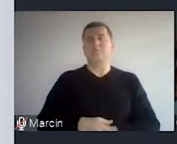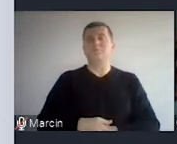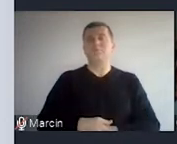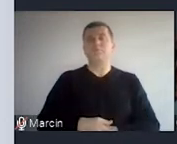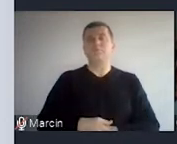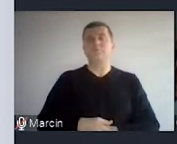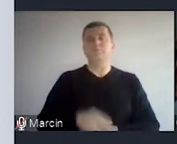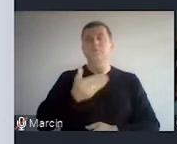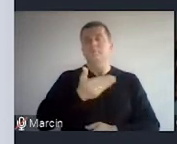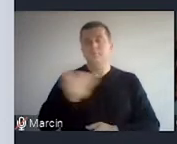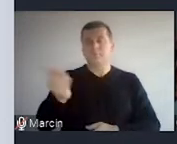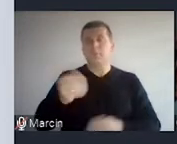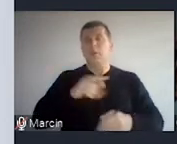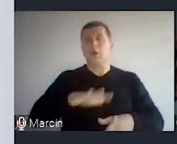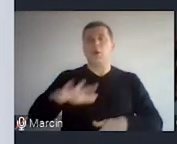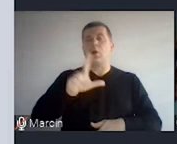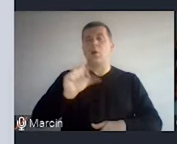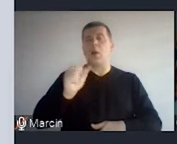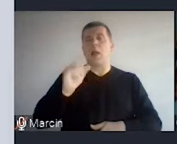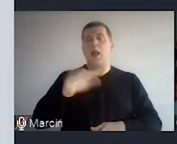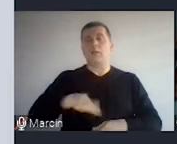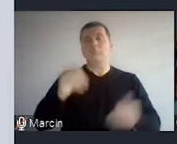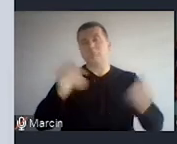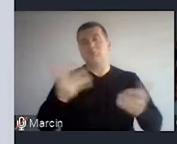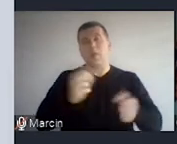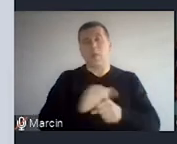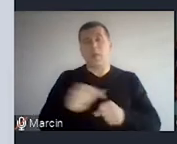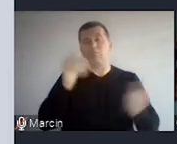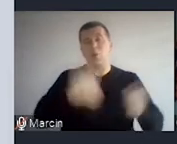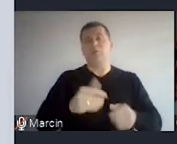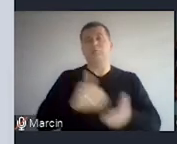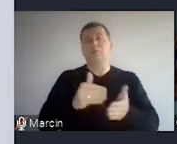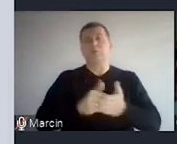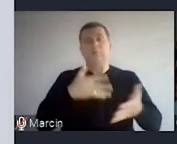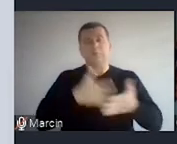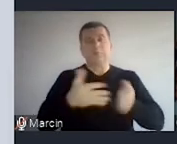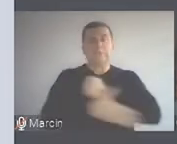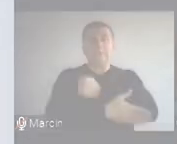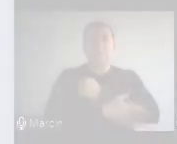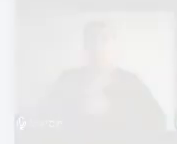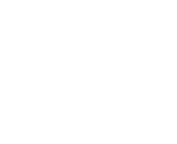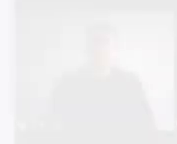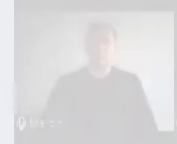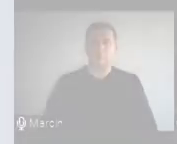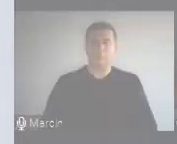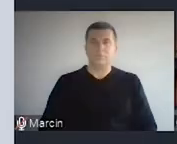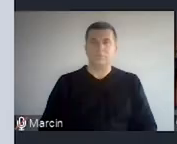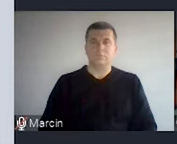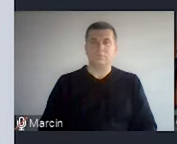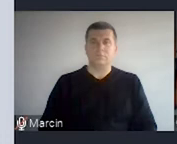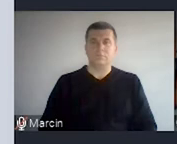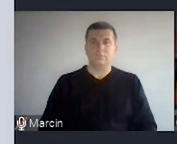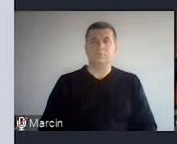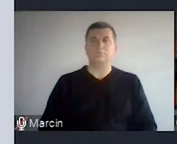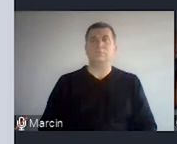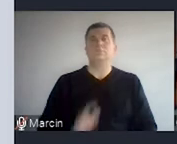Państwu te lokalizacje mogą się przydać do interpretowania, podpierania swoich stanowisk. No i